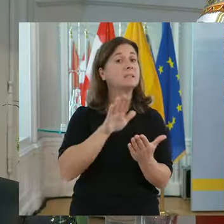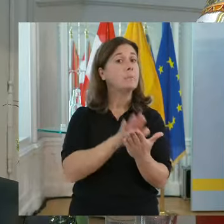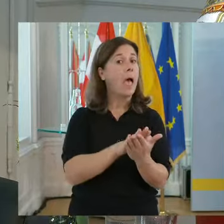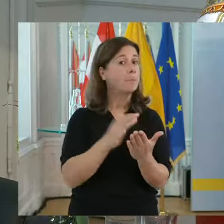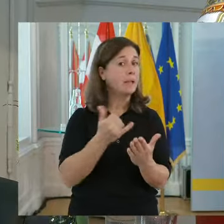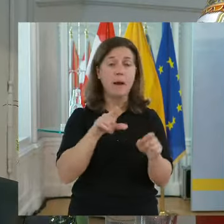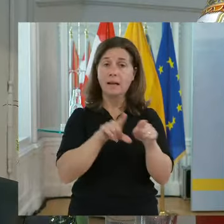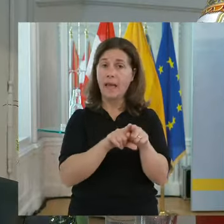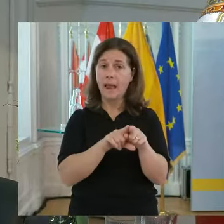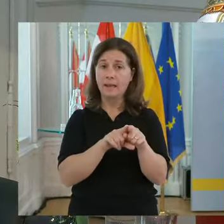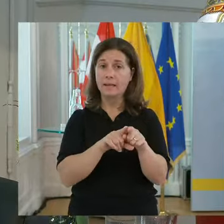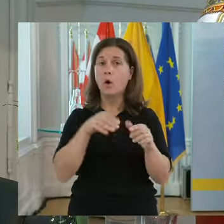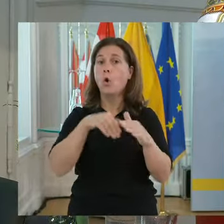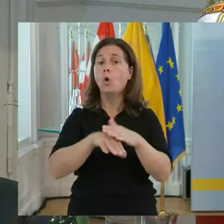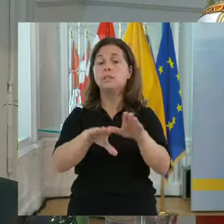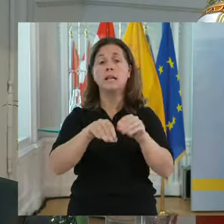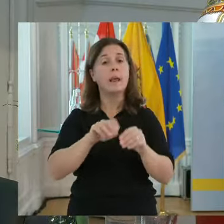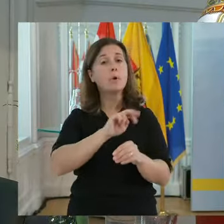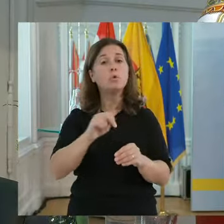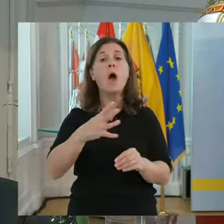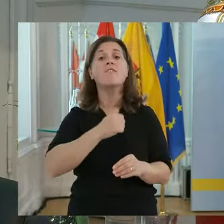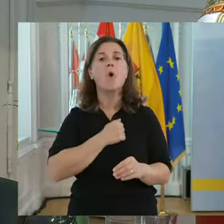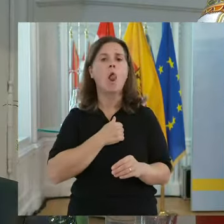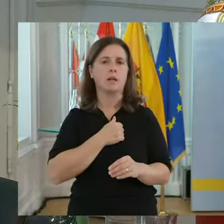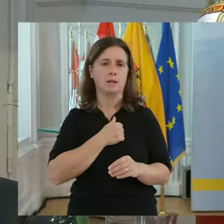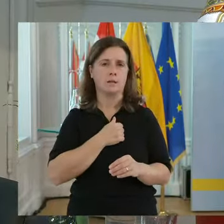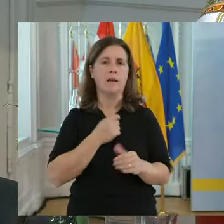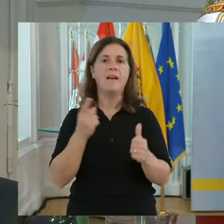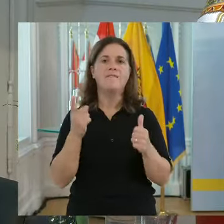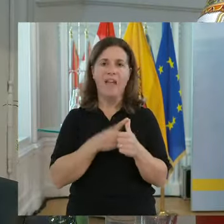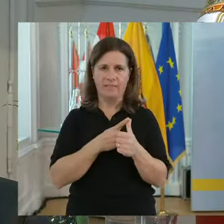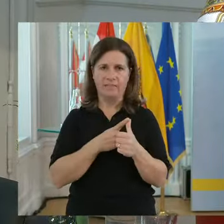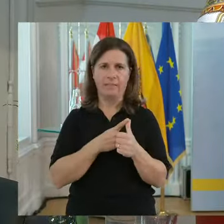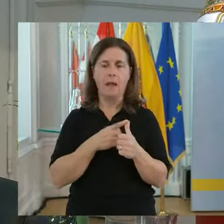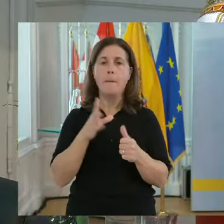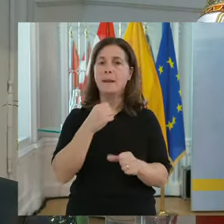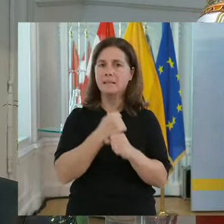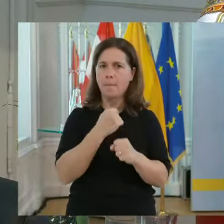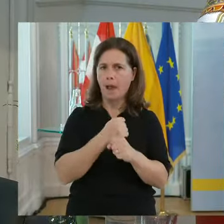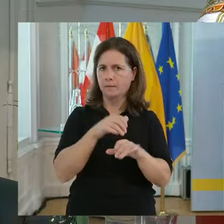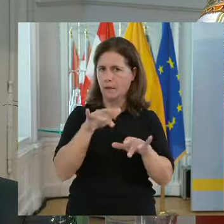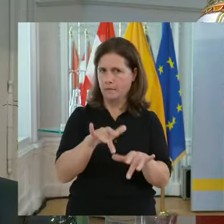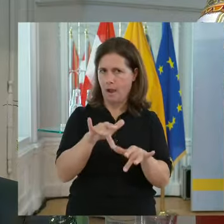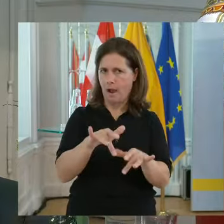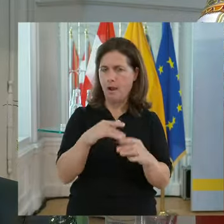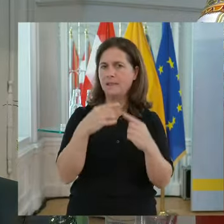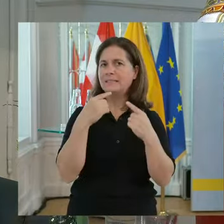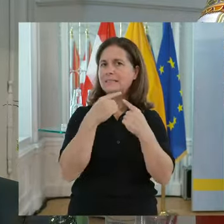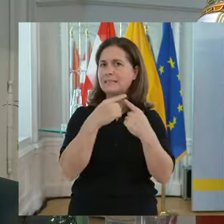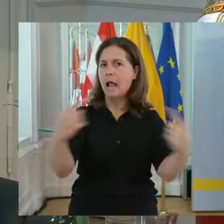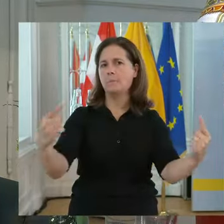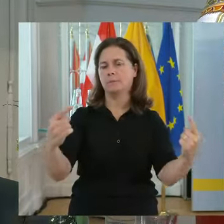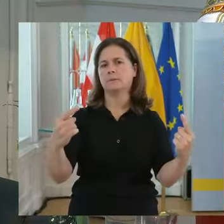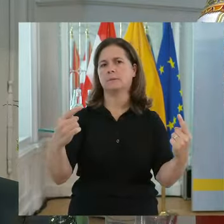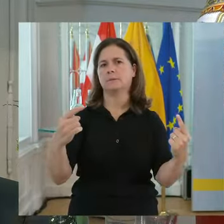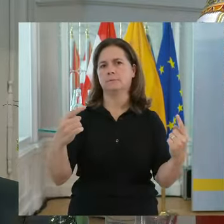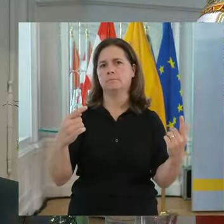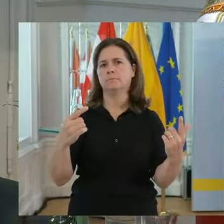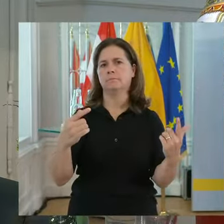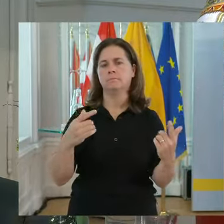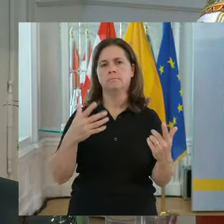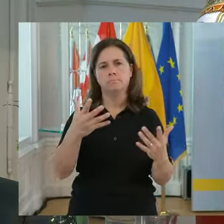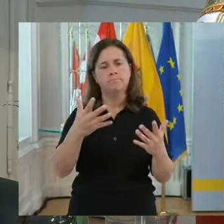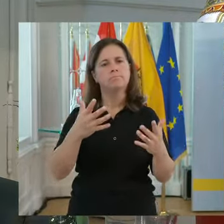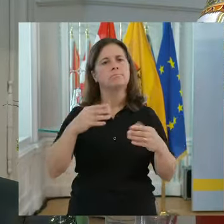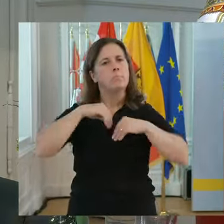Thema, wir werden als Unternehmen nur erfolgreich sein, wenn wir Mitarbeiter haben, die sozusagen ihren Entsprech in ihren